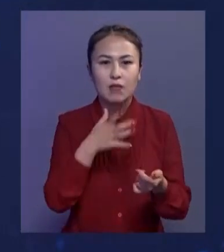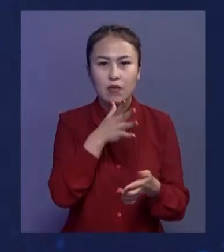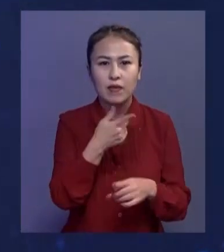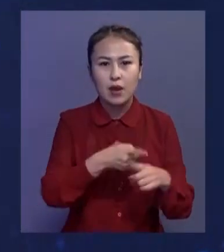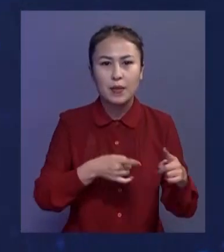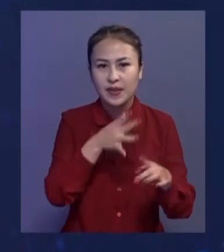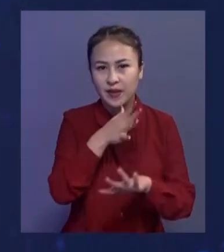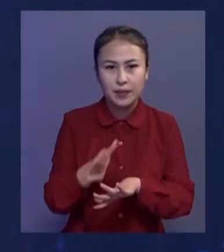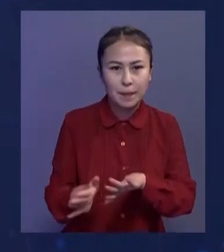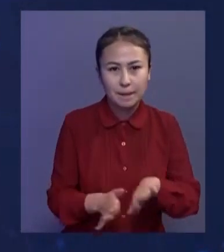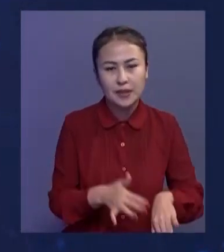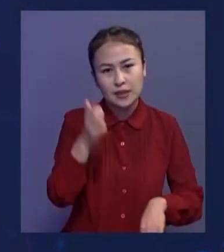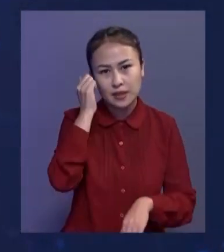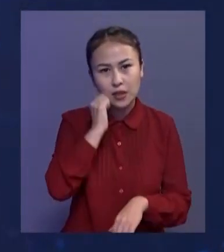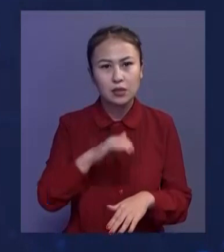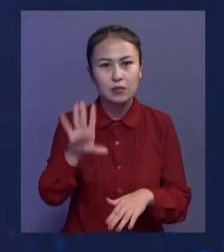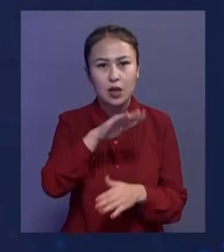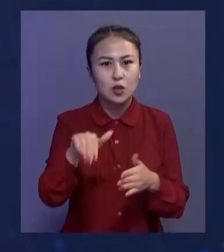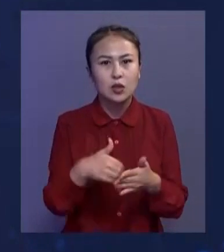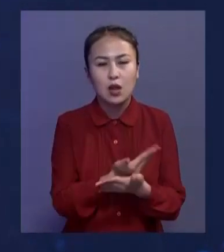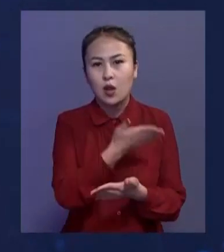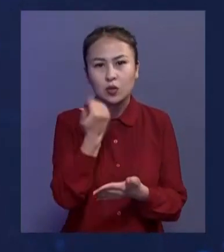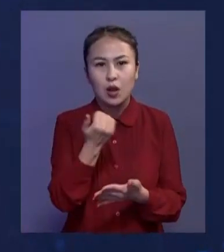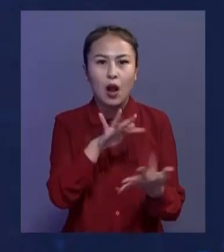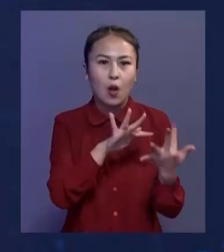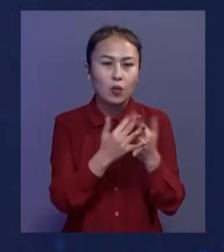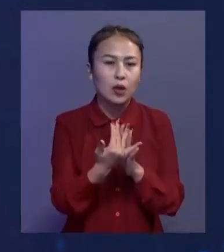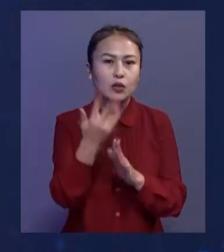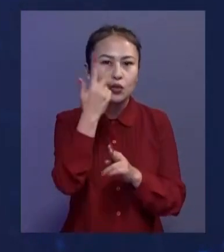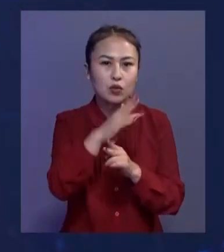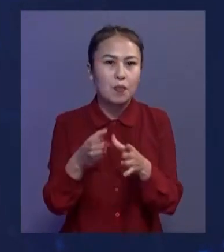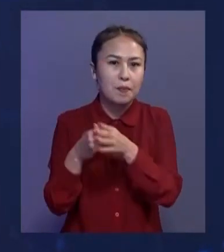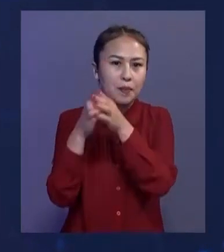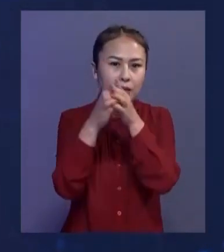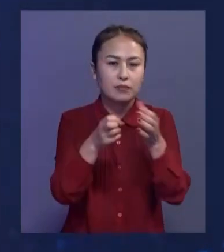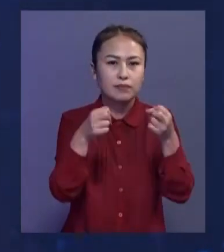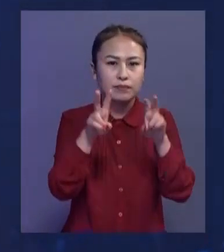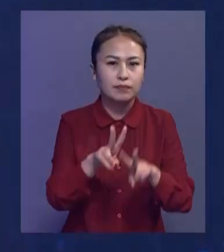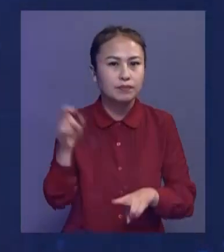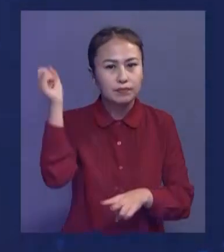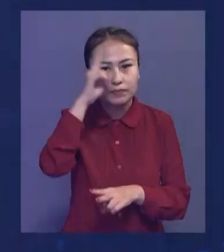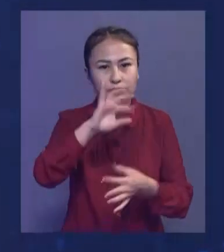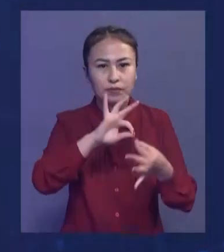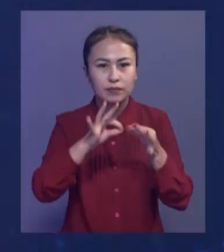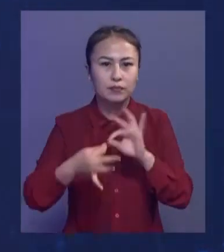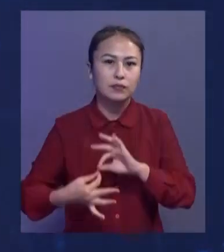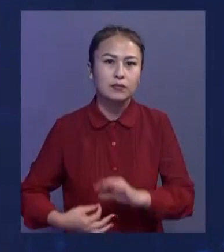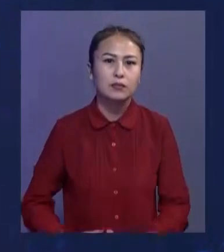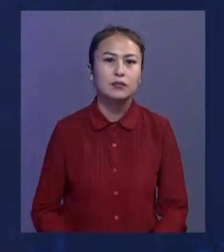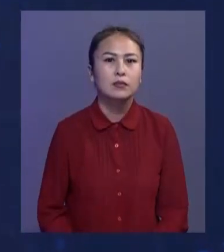ғасырдан асқан магистраль тозып кеткен, әлі жаңартылмай жатыр. Ауылға түсірілім тобымыз арнайы барып, жағдайды көзбен көріп